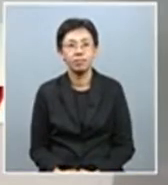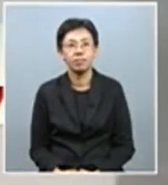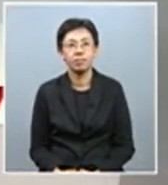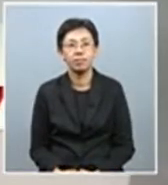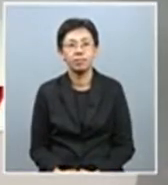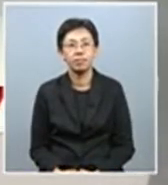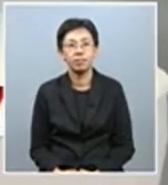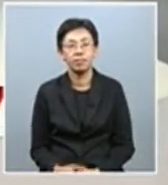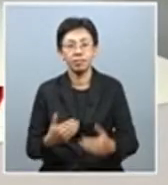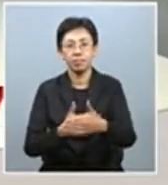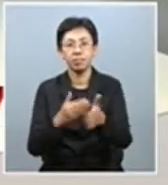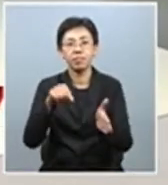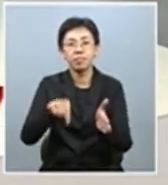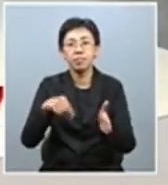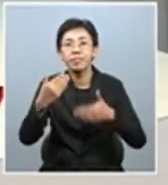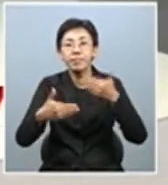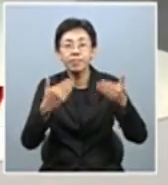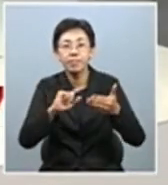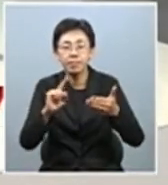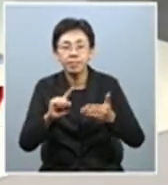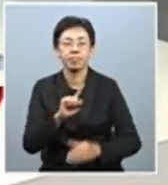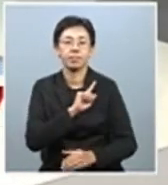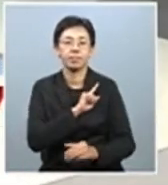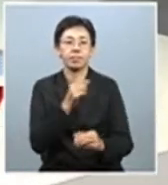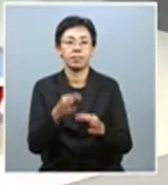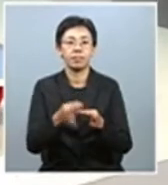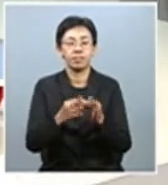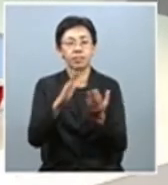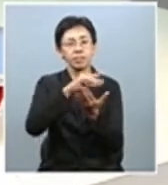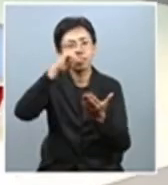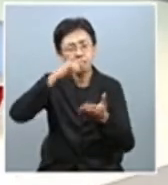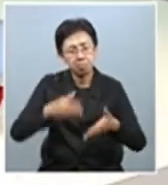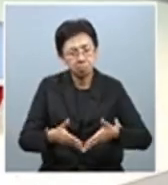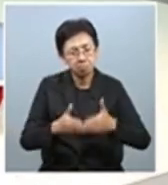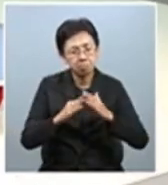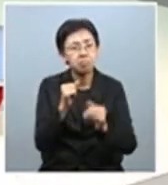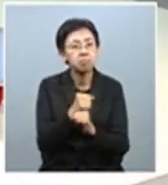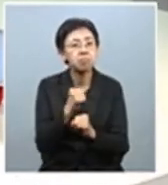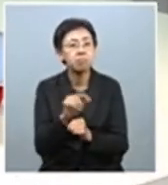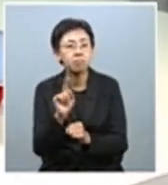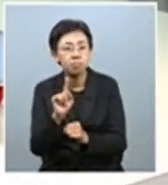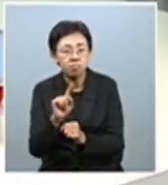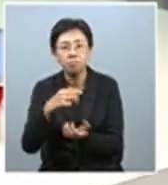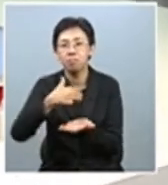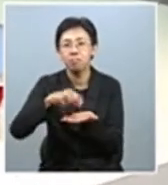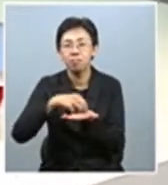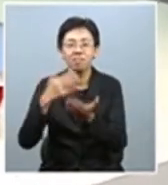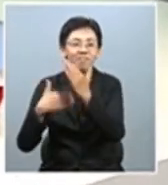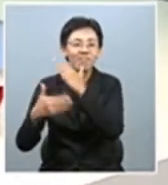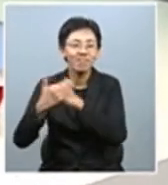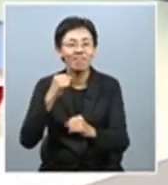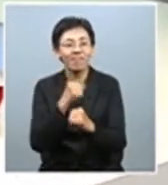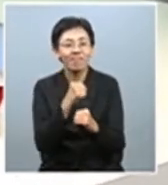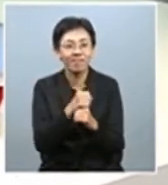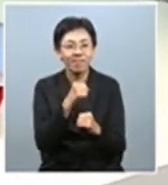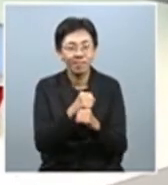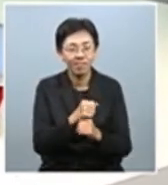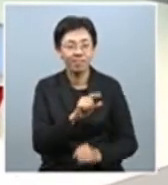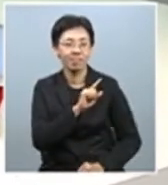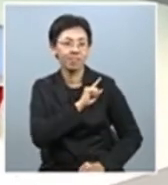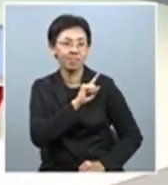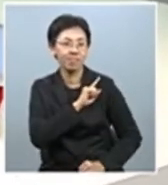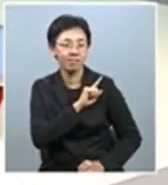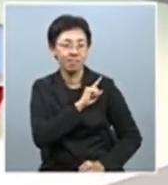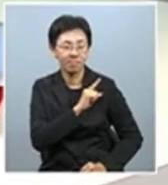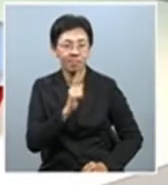ห้องนี้จะเป็นนิทรรศการบทบาทหน้าที่ของธนาคารแห่งประเทศไทยนะคะซึ่งจะเล่าพันธกิจแล้วก็หรือภารกิจหลัก